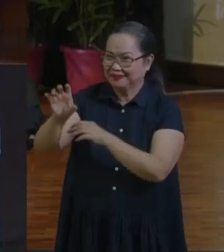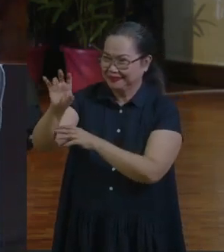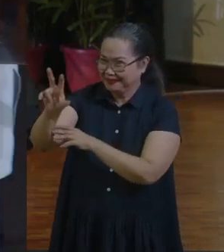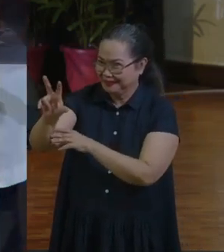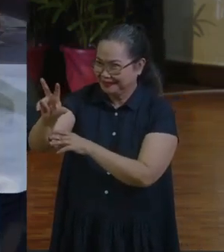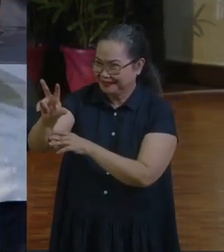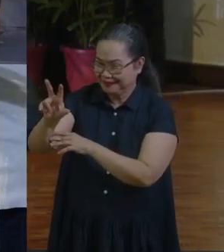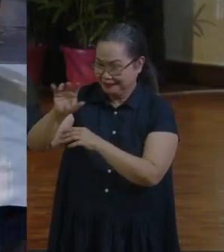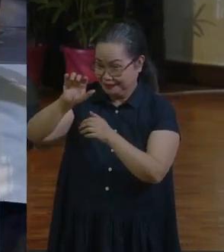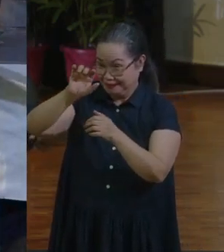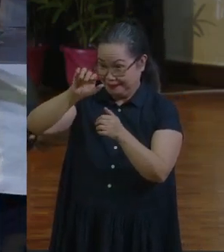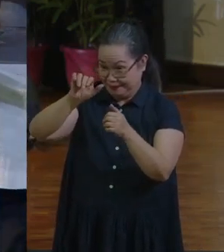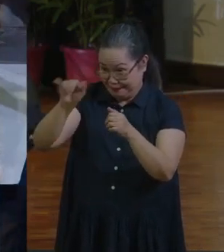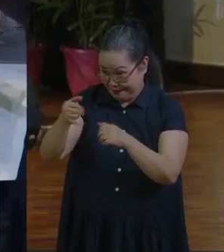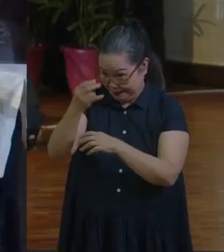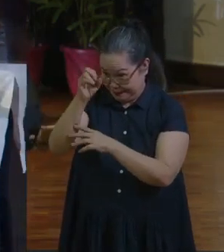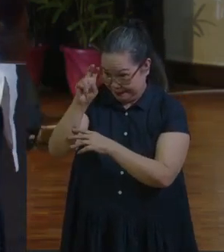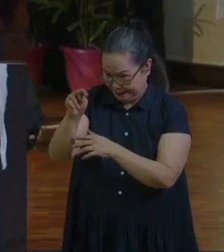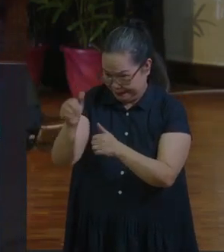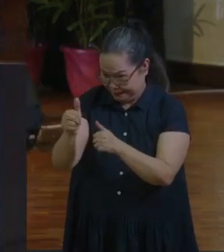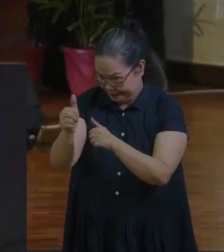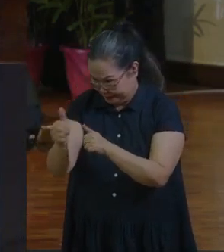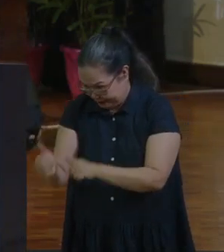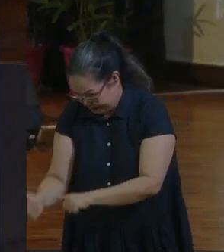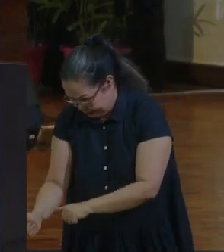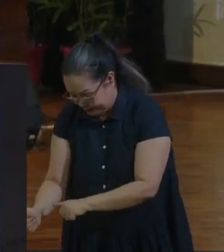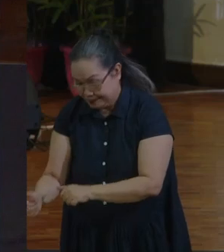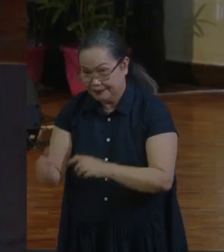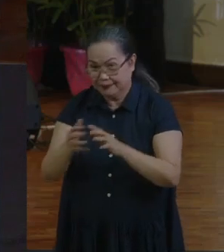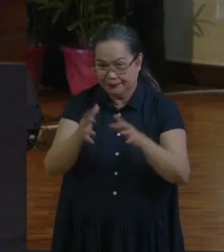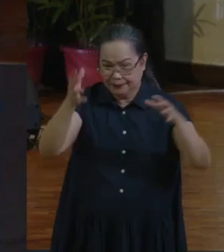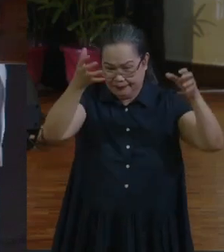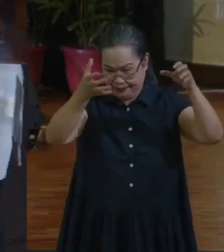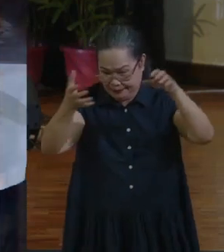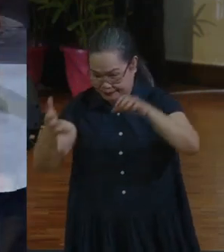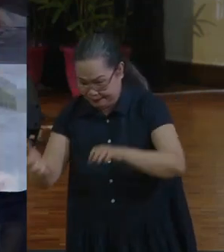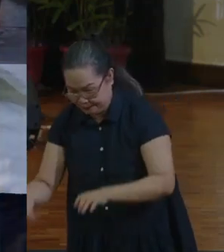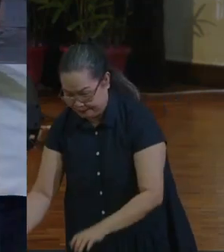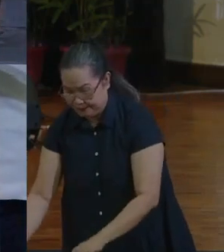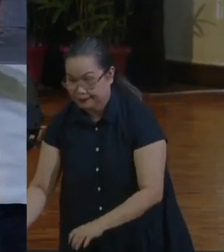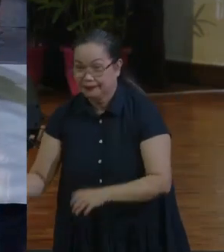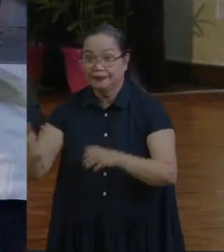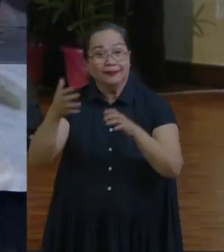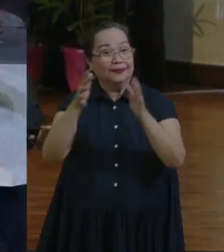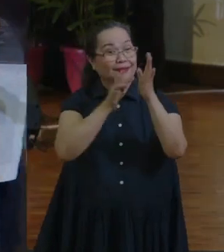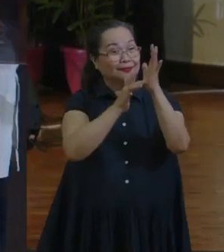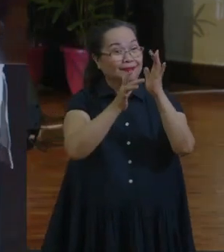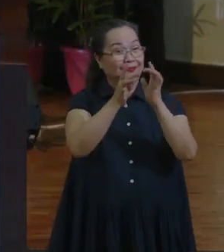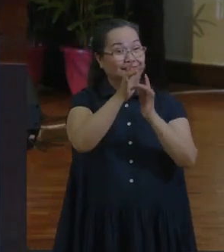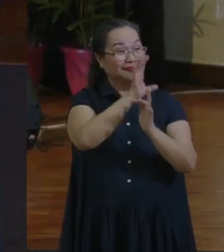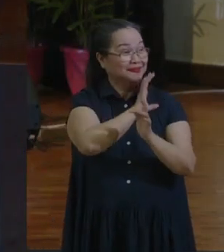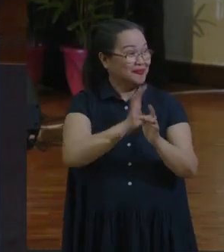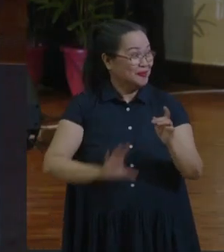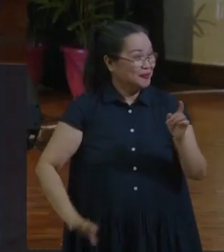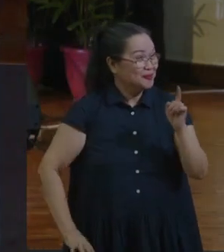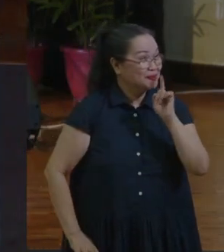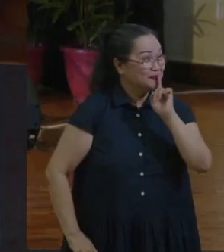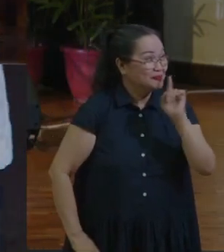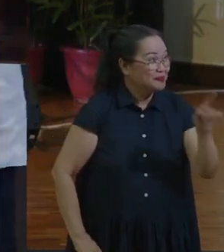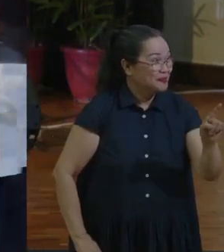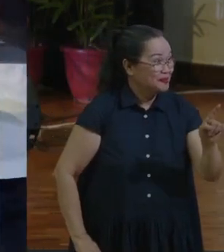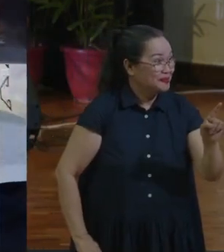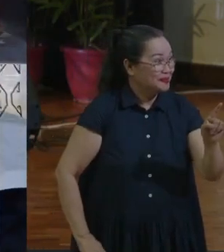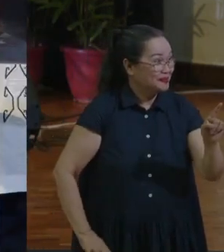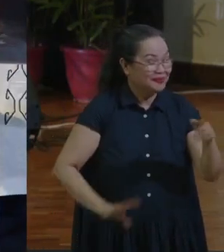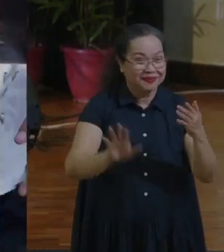na si John the Baptist ang nagbautismo kay Kristo Jesus. Sabi niya, "Suffer it not